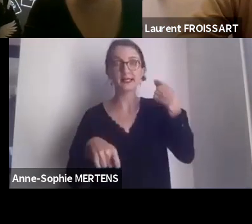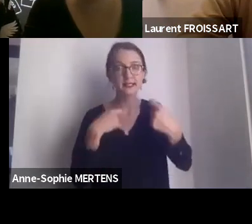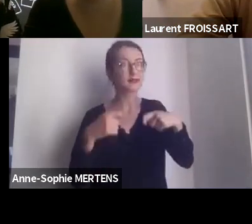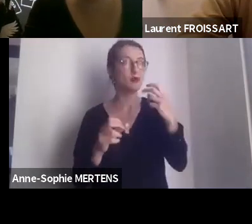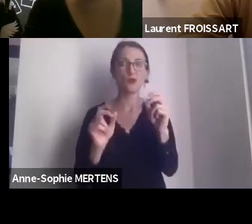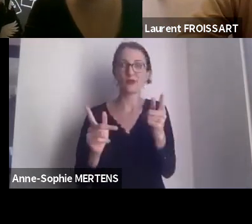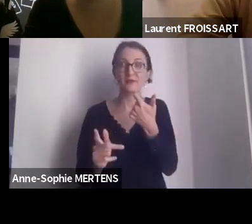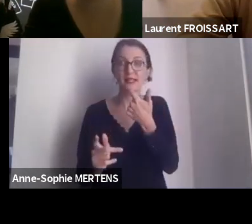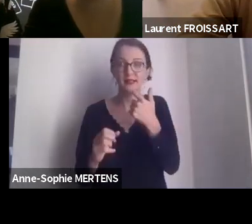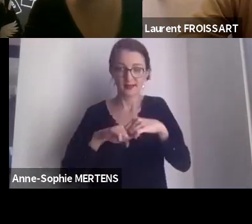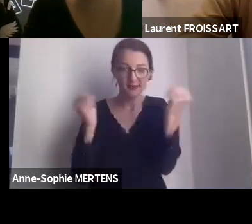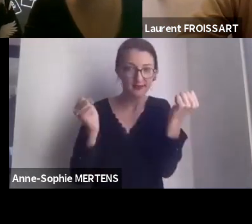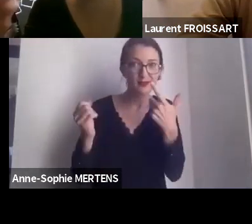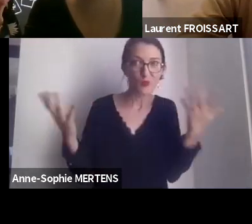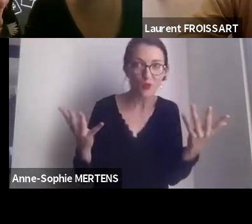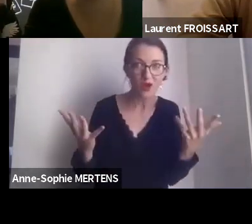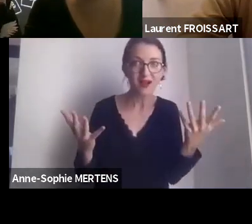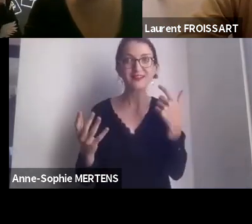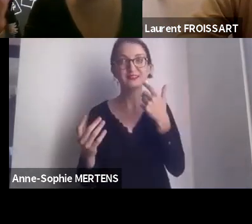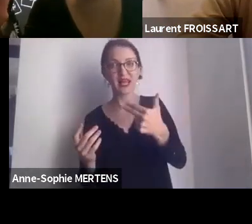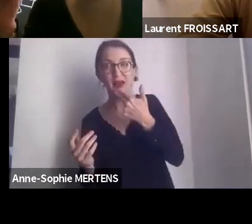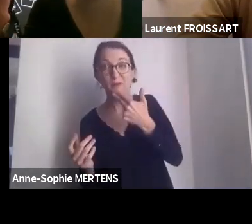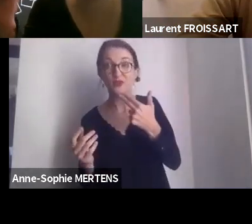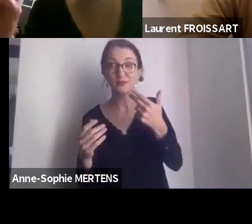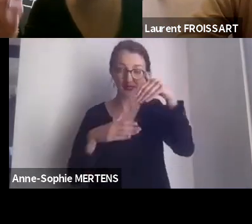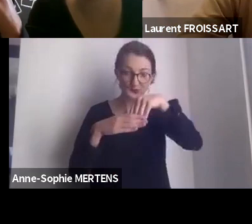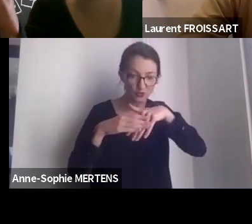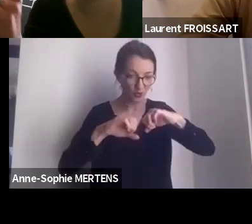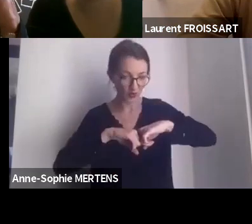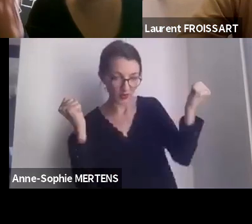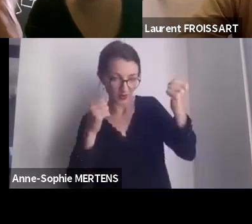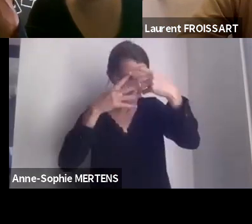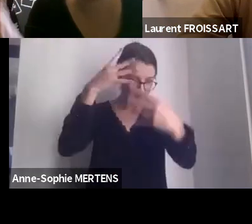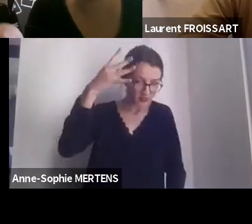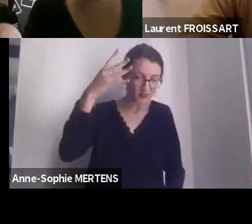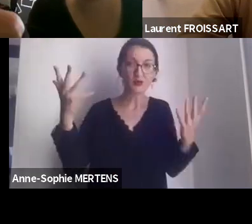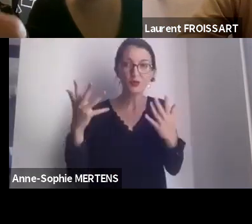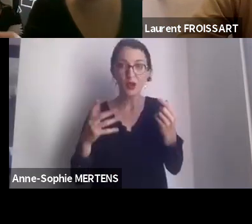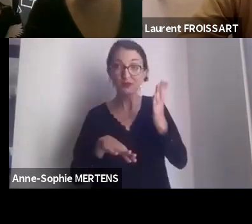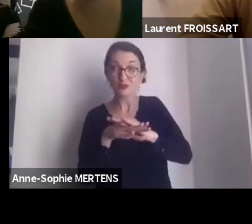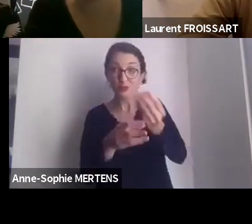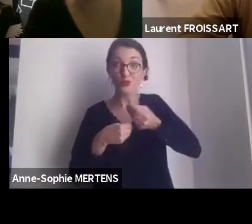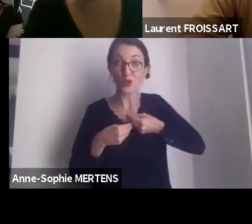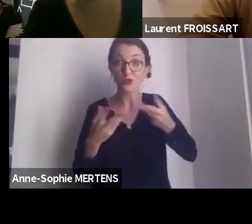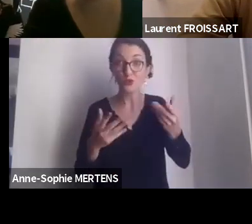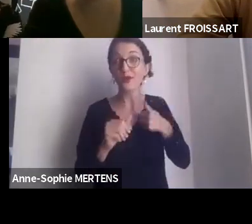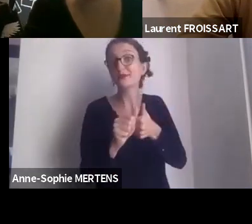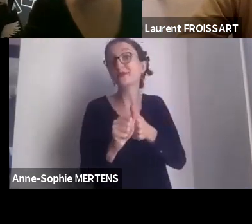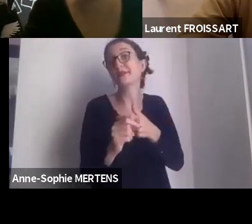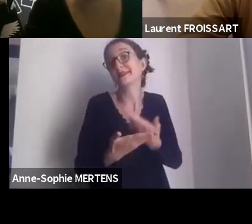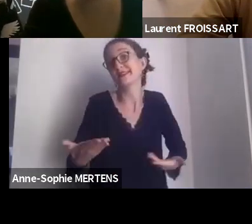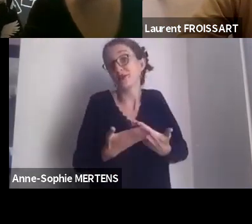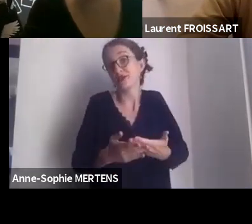mode, c'est un mot valise. Donc, nous, on avait envie un peu de gratter, de se dire c'est quoi vraiment et qu'est-ce que ça peut nous apporter dans le contexte actuel. Donc, c'est pour